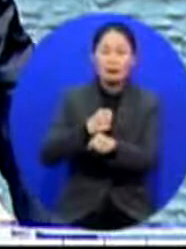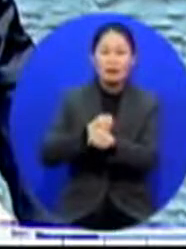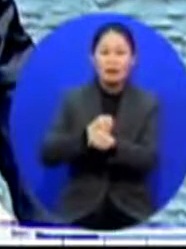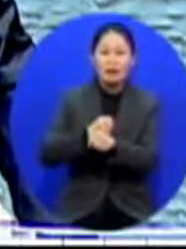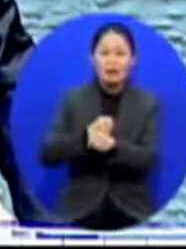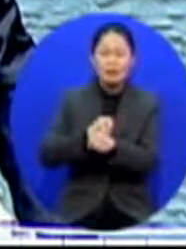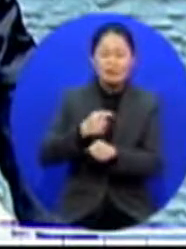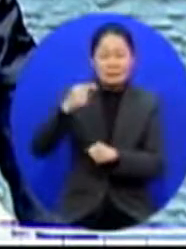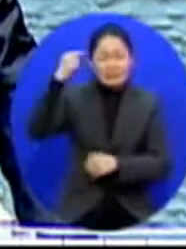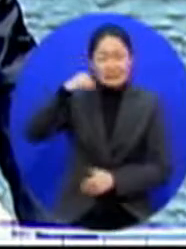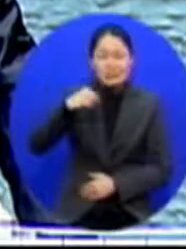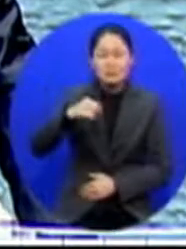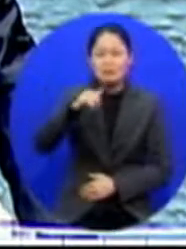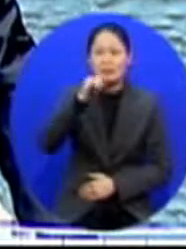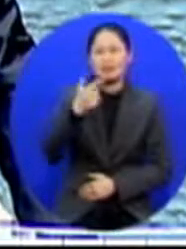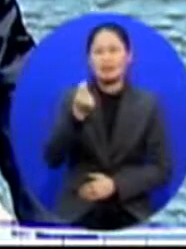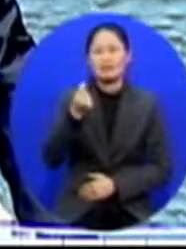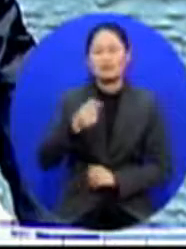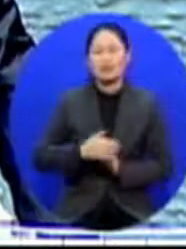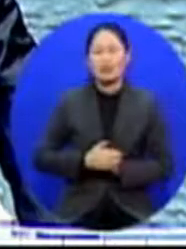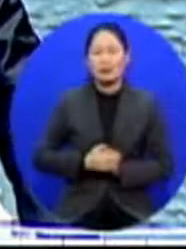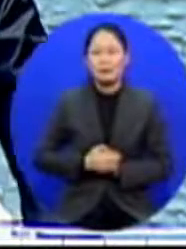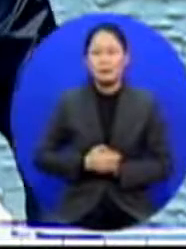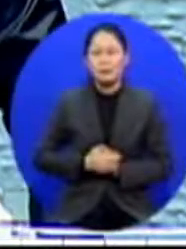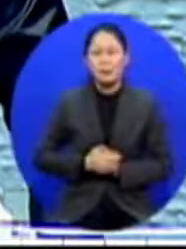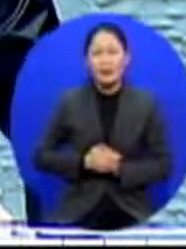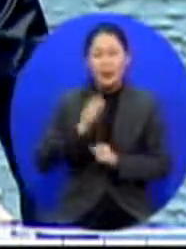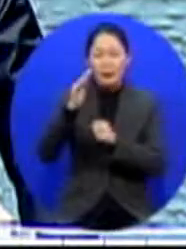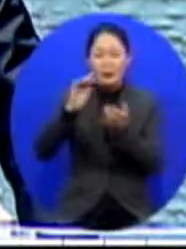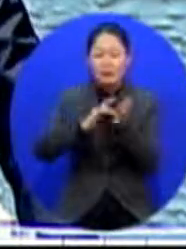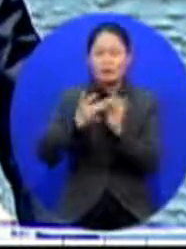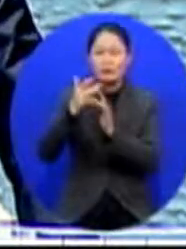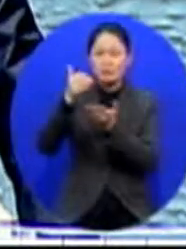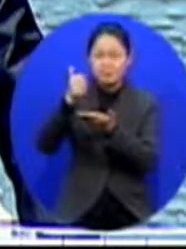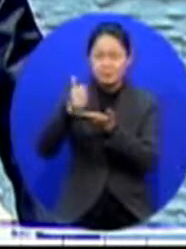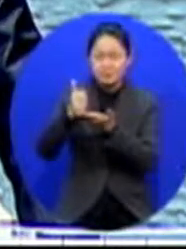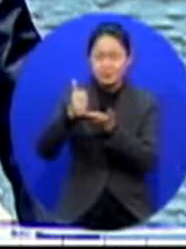그런 느낌을 가졌을 지도 모릅니다 예수님께서도